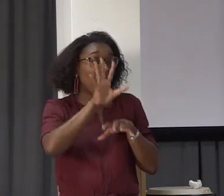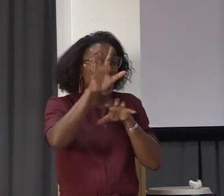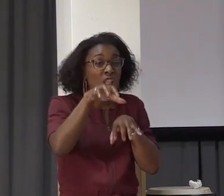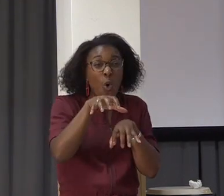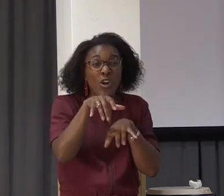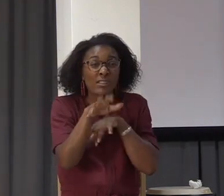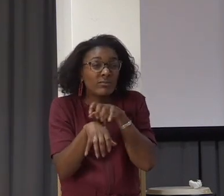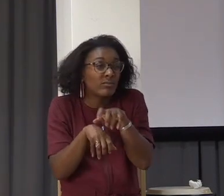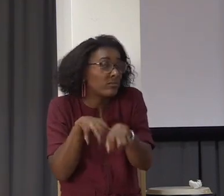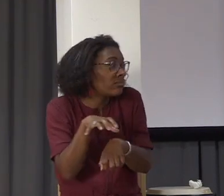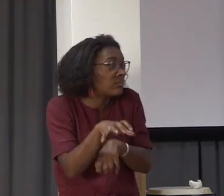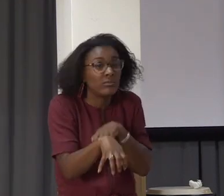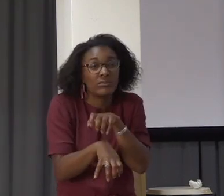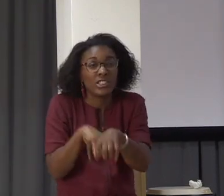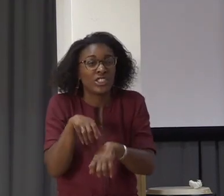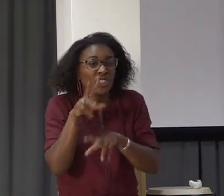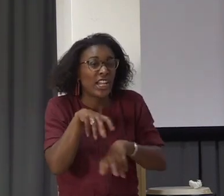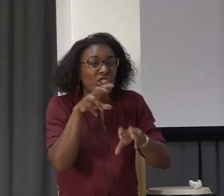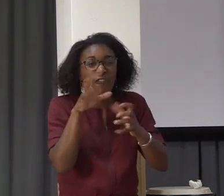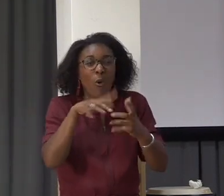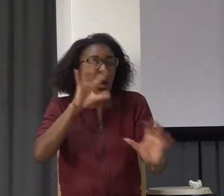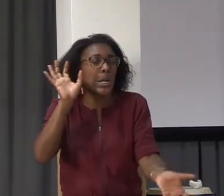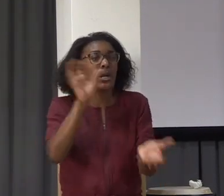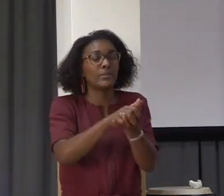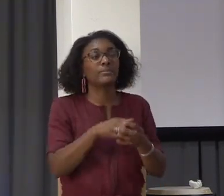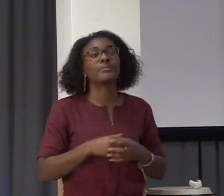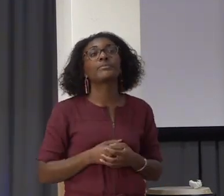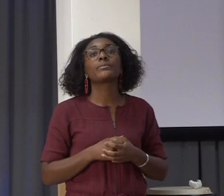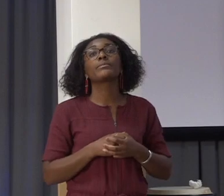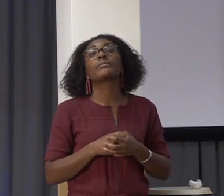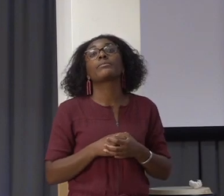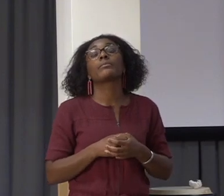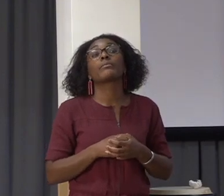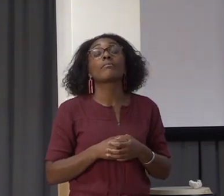cherchant qui il dévorera. » Et nous avons aussi du